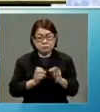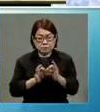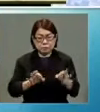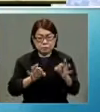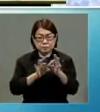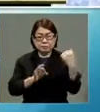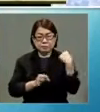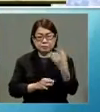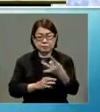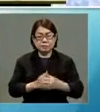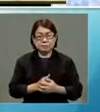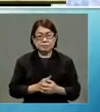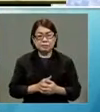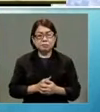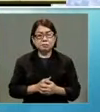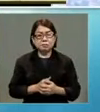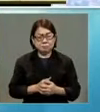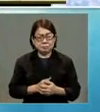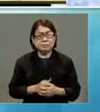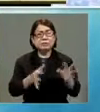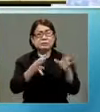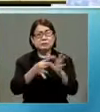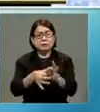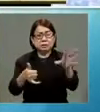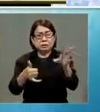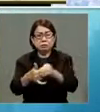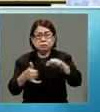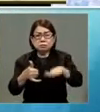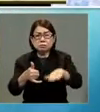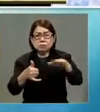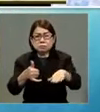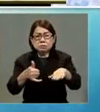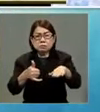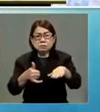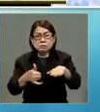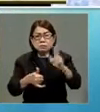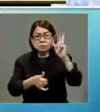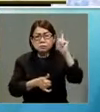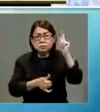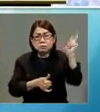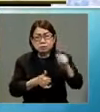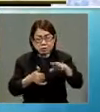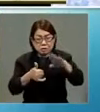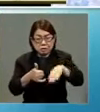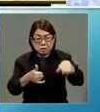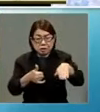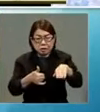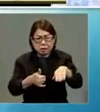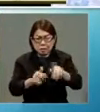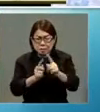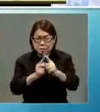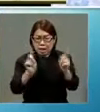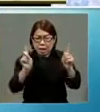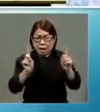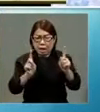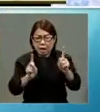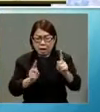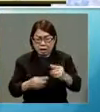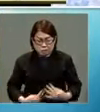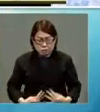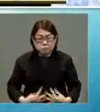มีประเด็นที่น่าสนใจคือเกี่ยวข้องกับเด็กครับมีข่าวว่าจำนวนเด็กป่วยด้วยอาการผิดปกติเกี่ยวกับภูมิต้านท